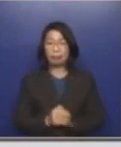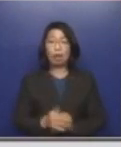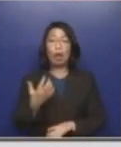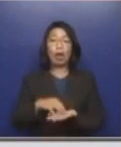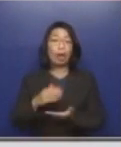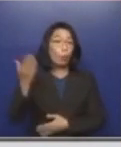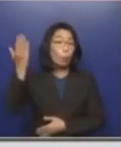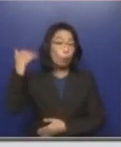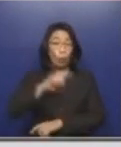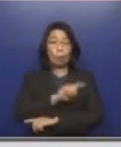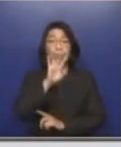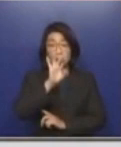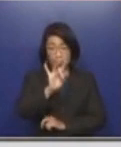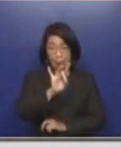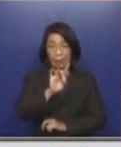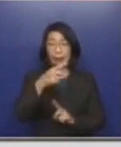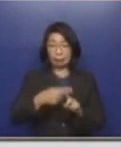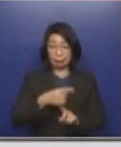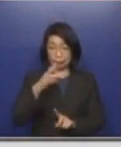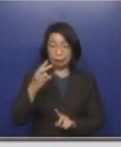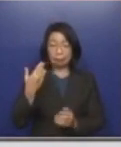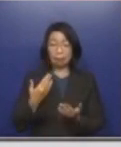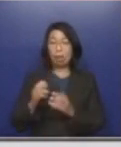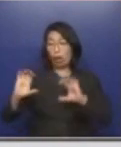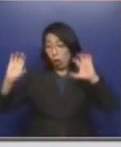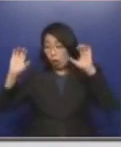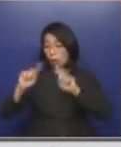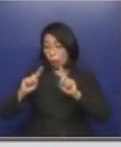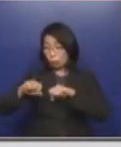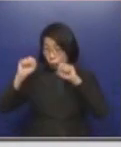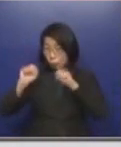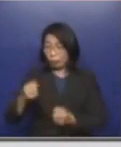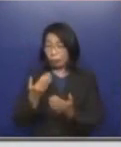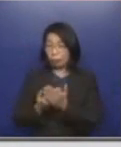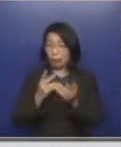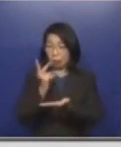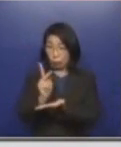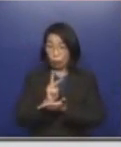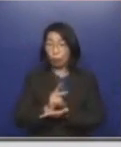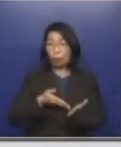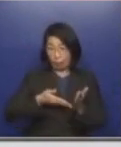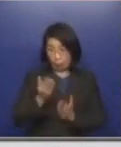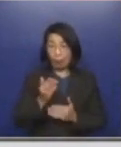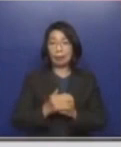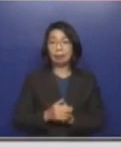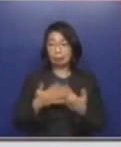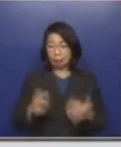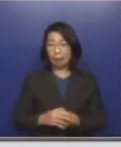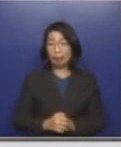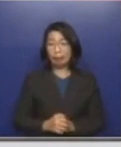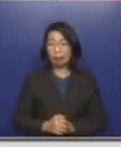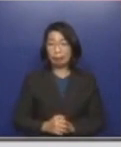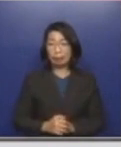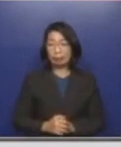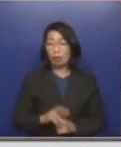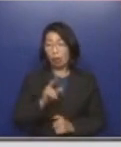ยครับครม.ได้อนุมัติไป 30,000 กว่าล้านผมยกตัวอย่างสั้นๆฮะ 4-5 โครงการที่สภาพัฒน์เขาผ่านอะไรมาเรียบร้